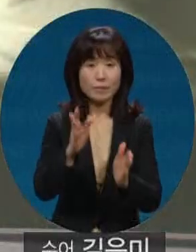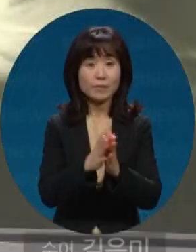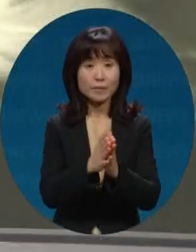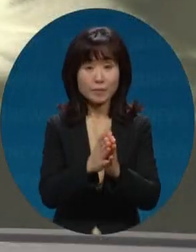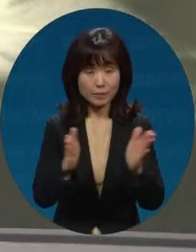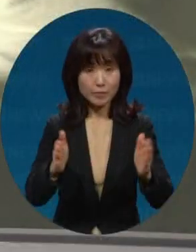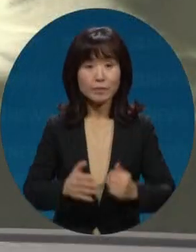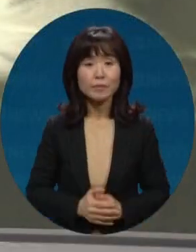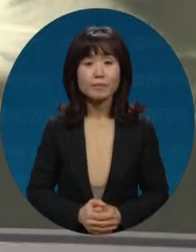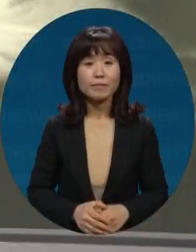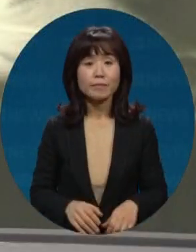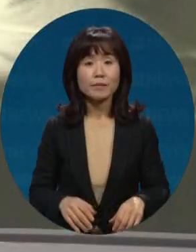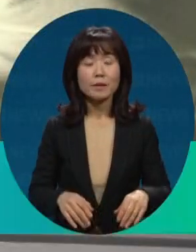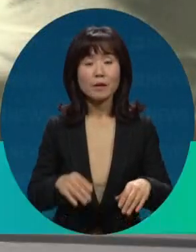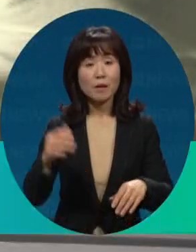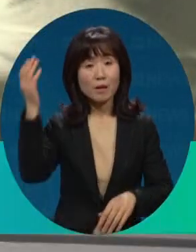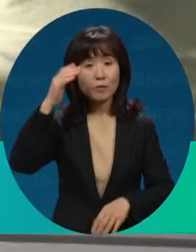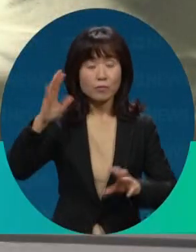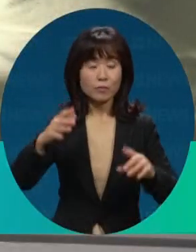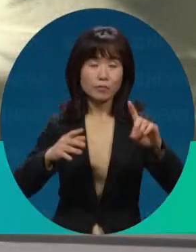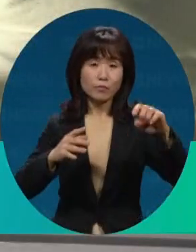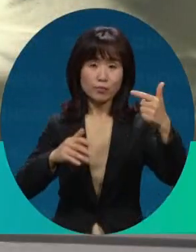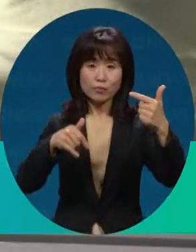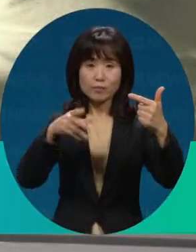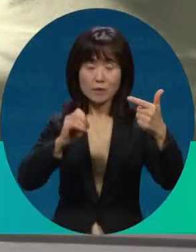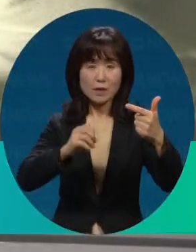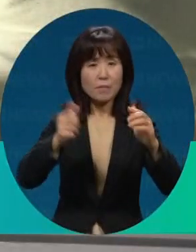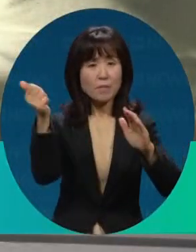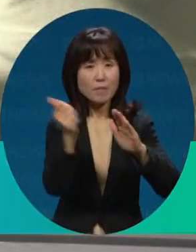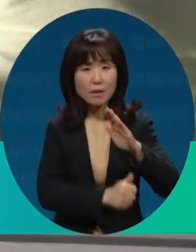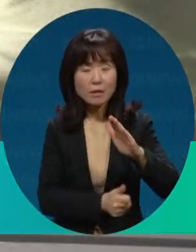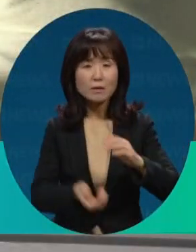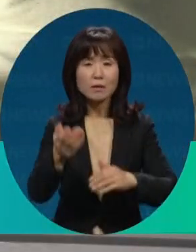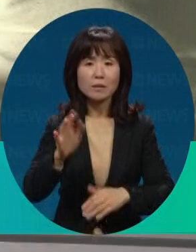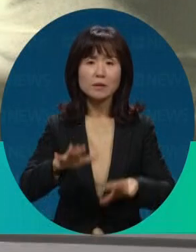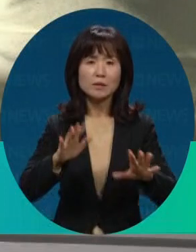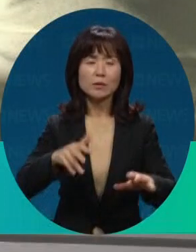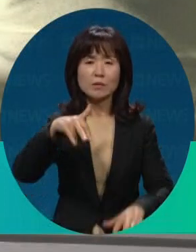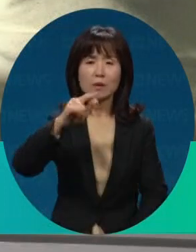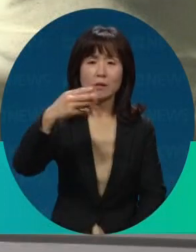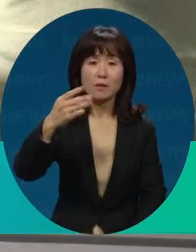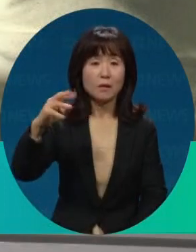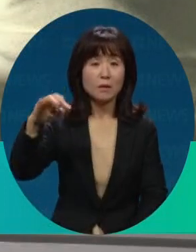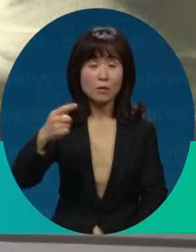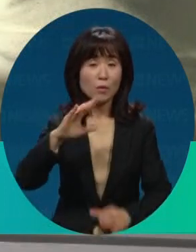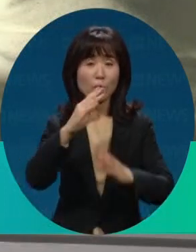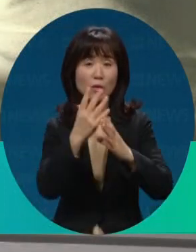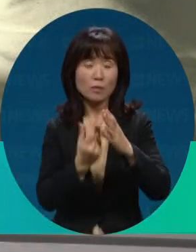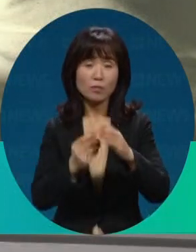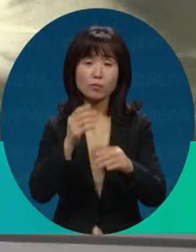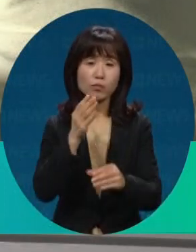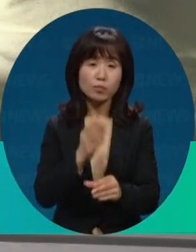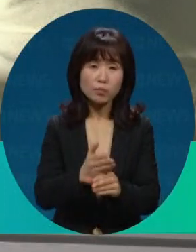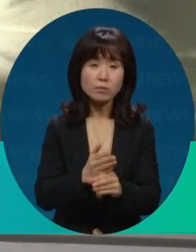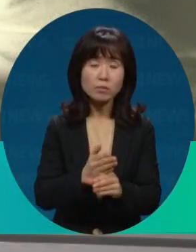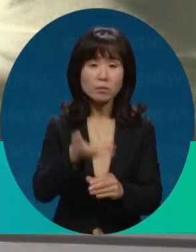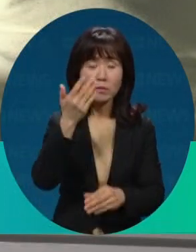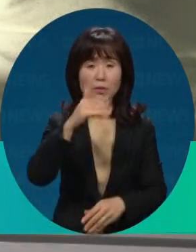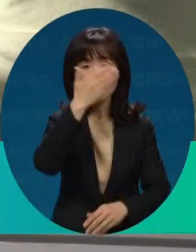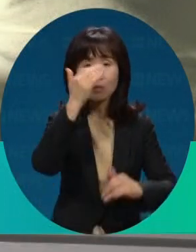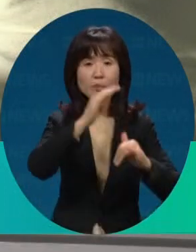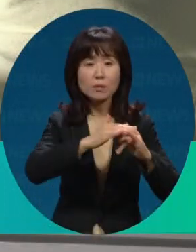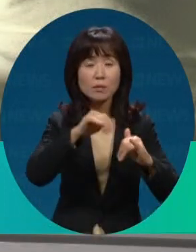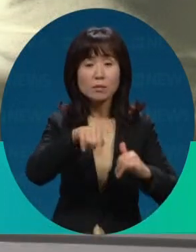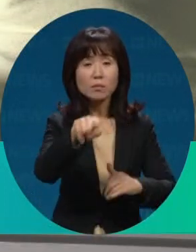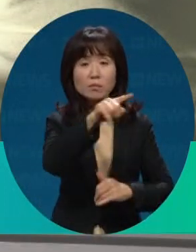우리나라는 아쉽게 16강에서 탈락했지만 지금도 카타르 월드컵이 한창이죠 그런데 청소년들 사이에선이